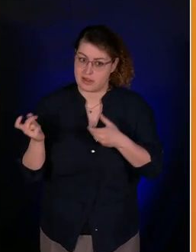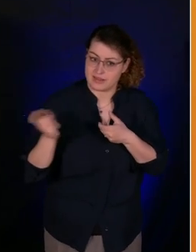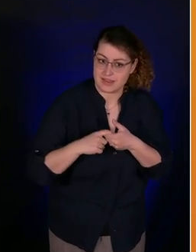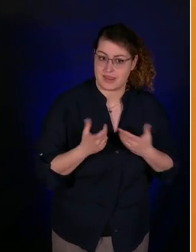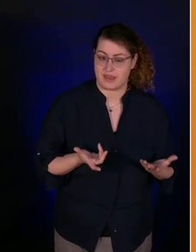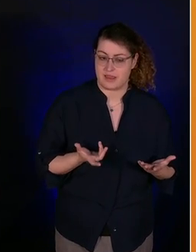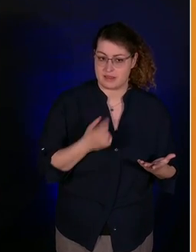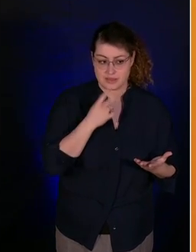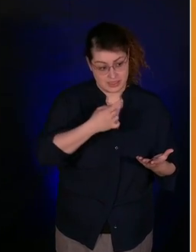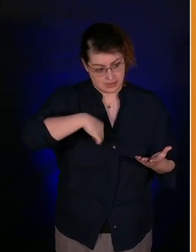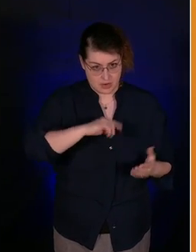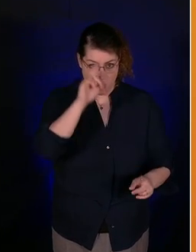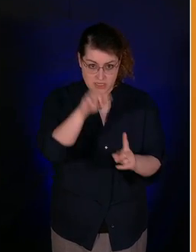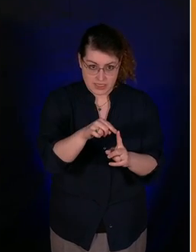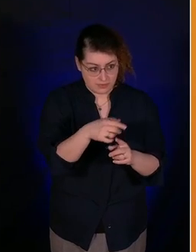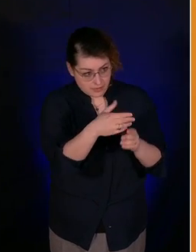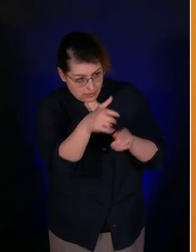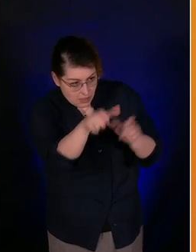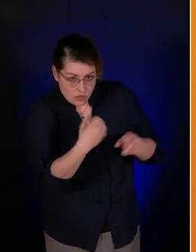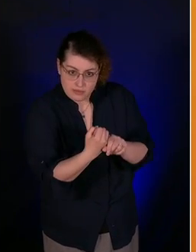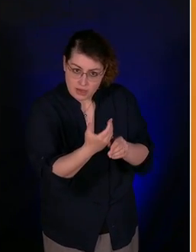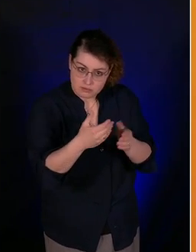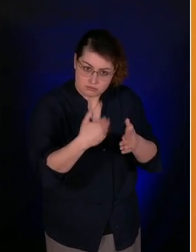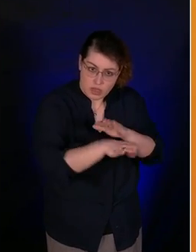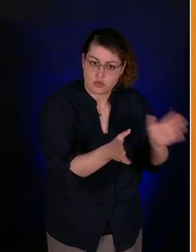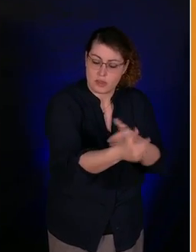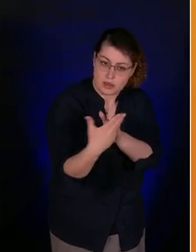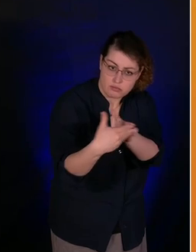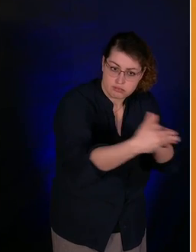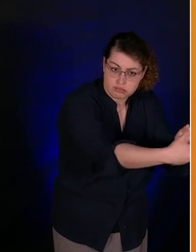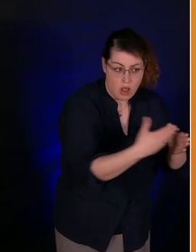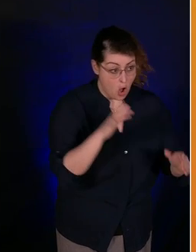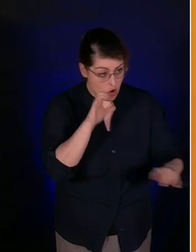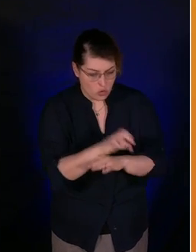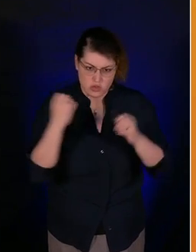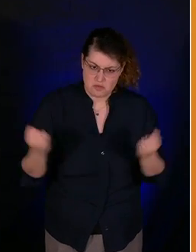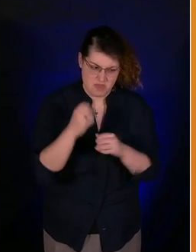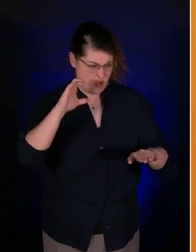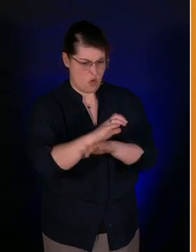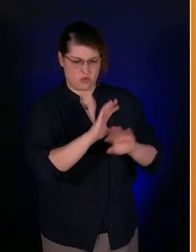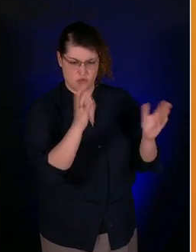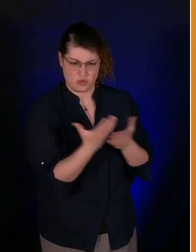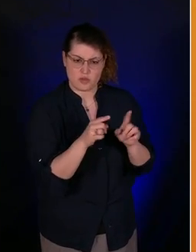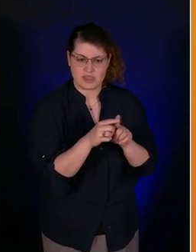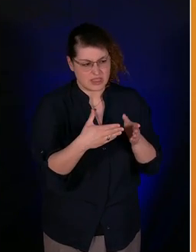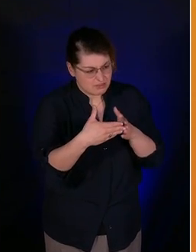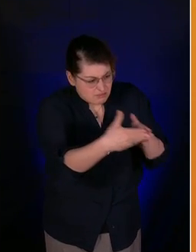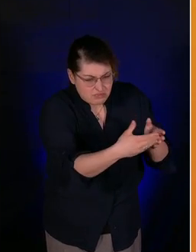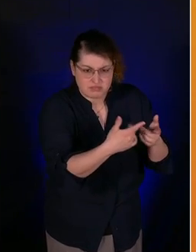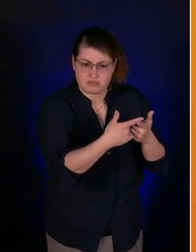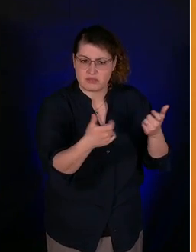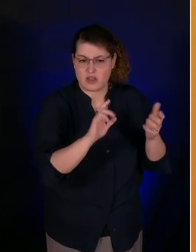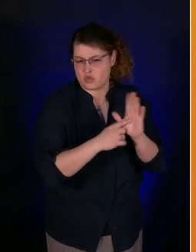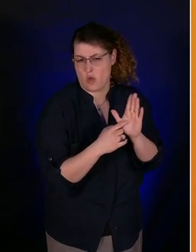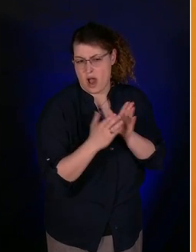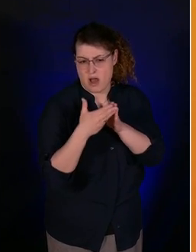syndicale consiste à défendre les marins contre le dumping social, l'automatisation des navires, les drones maritimes,